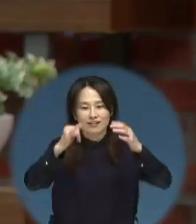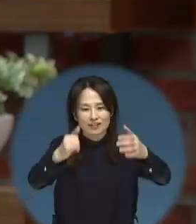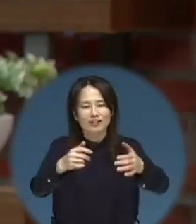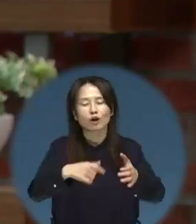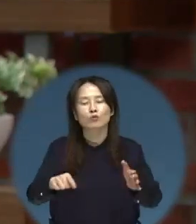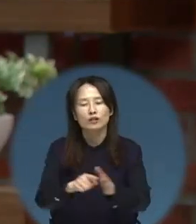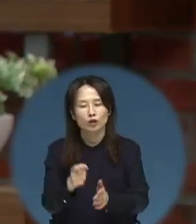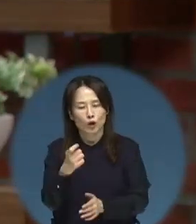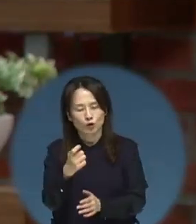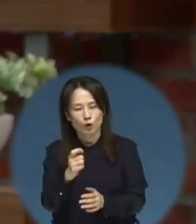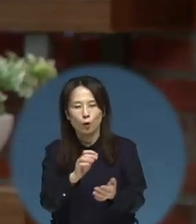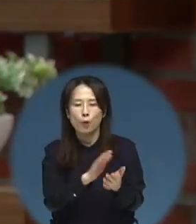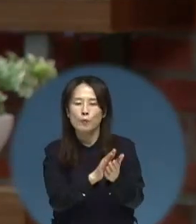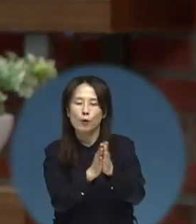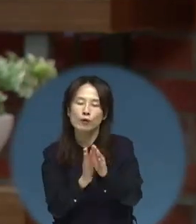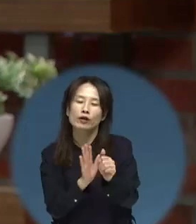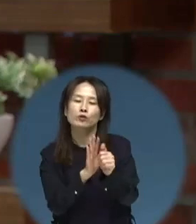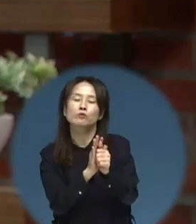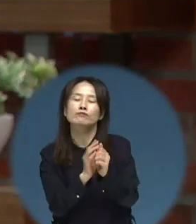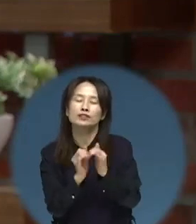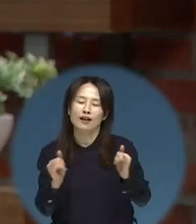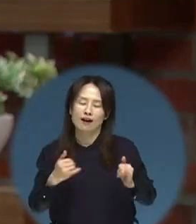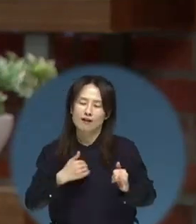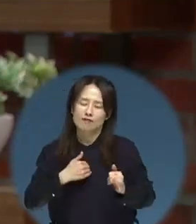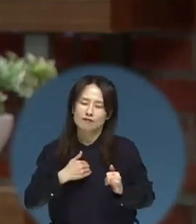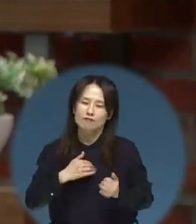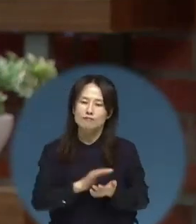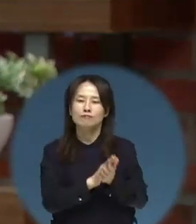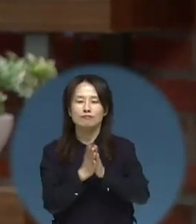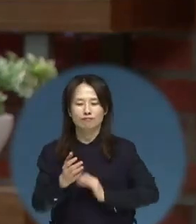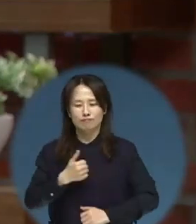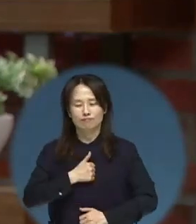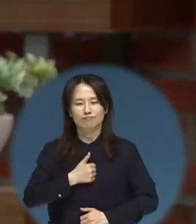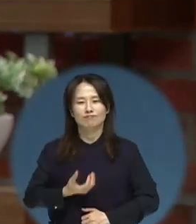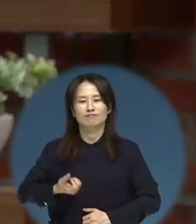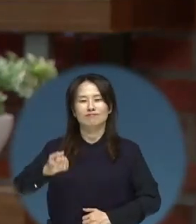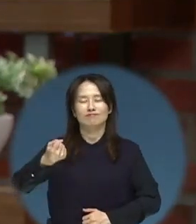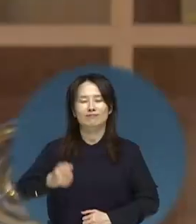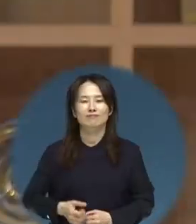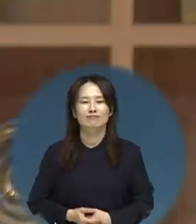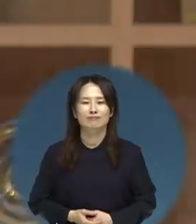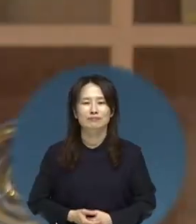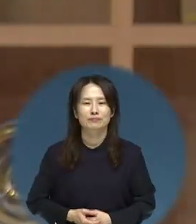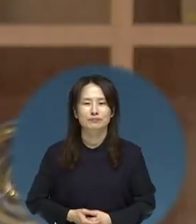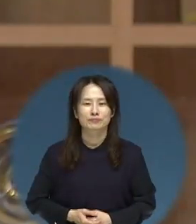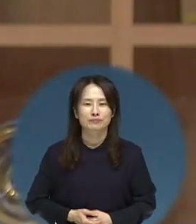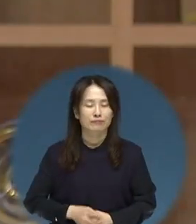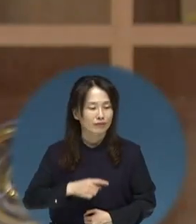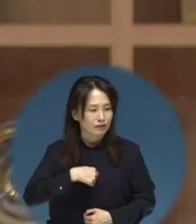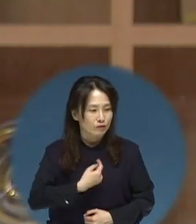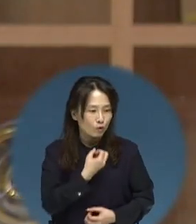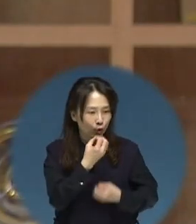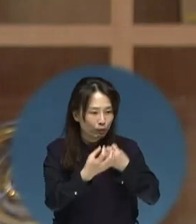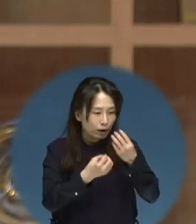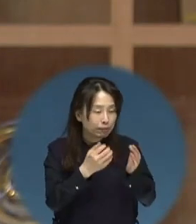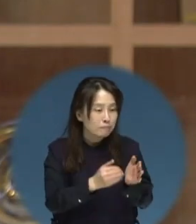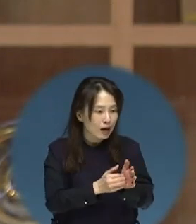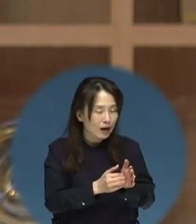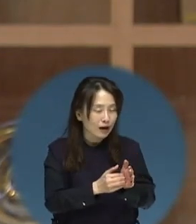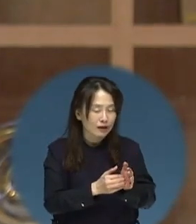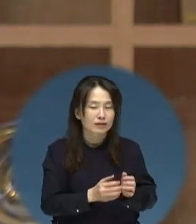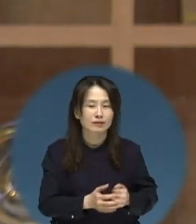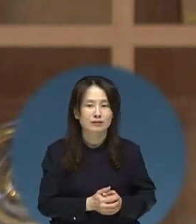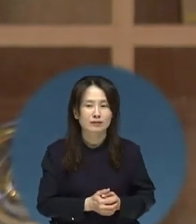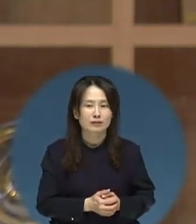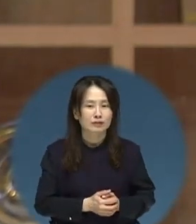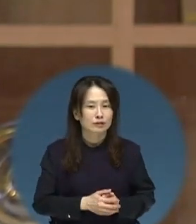더 나은 일을 하는 사람으로 바꿔줄 수 있는 힘이다. 예, 예. 라고 얘기할 것 같아요. 예. 본인 스스로가 고백했죠. 아까 쪽 얘기 시작할